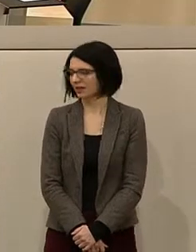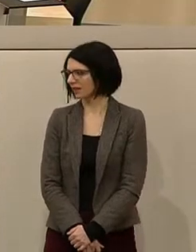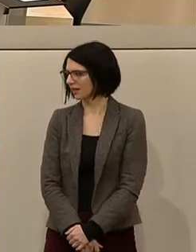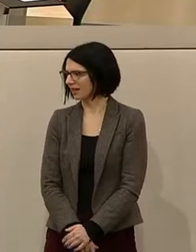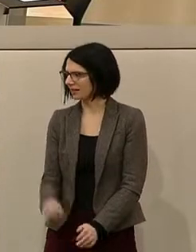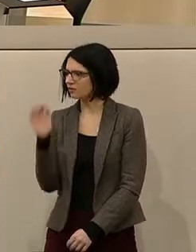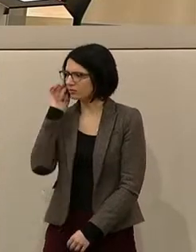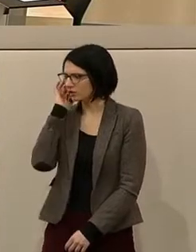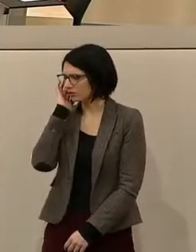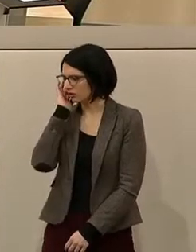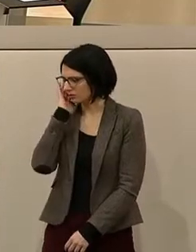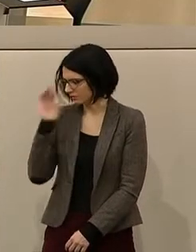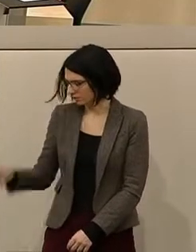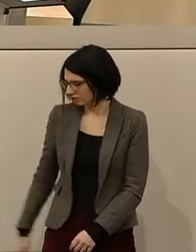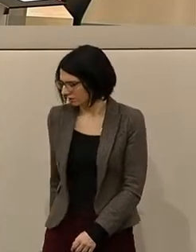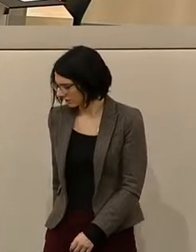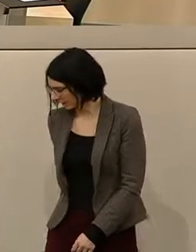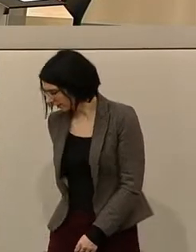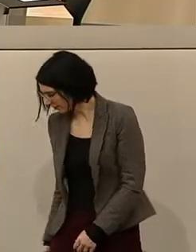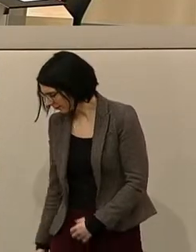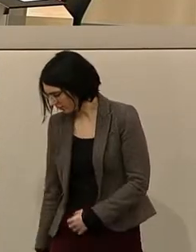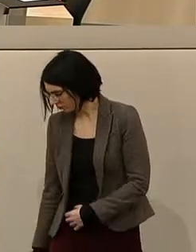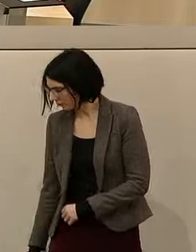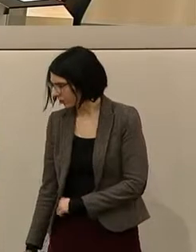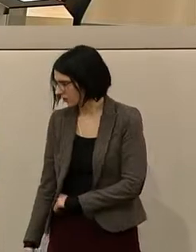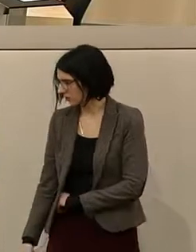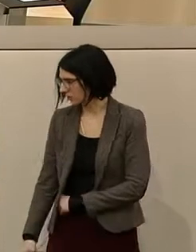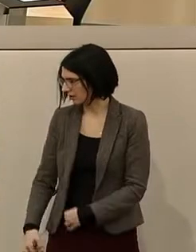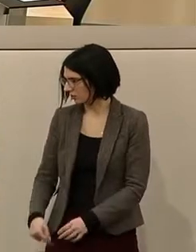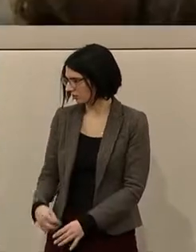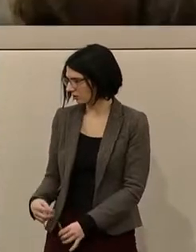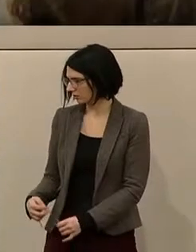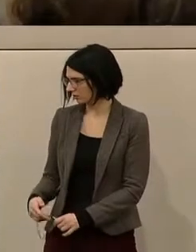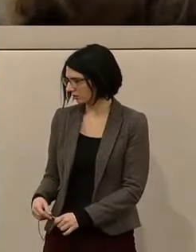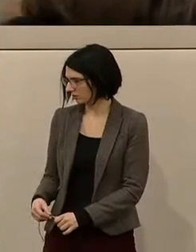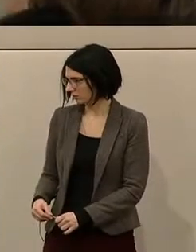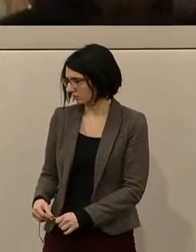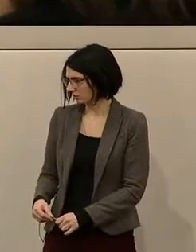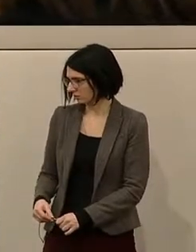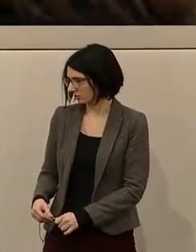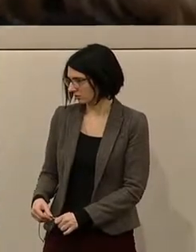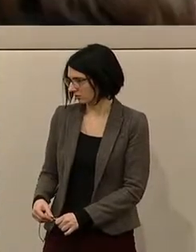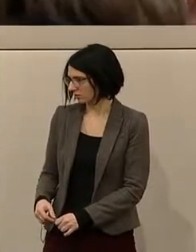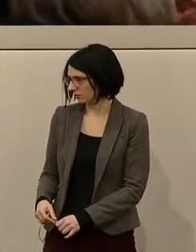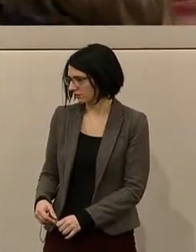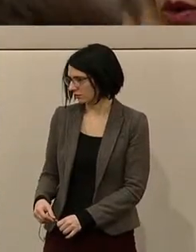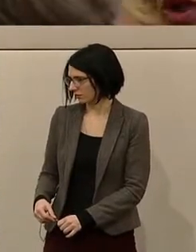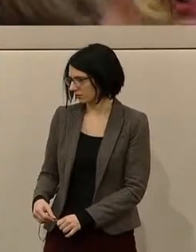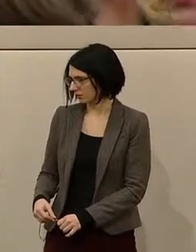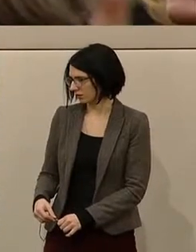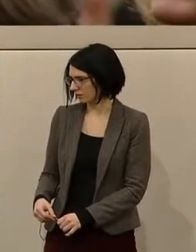in Vertretung für Clubobmann Christian Kern bei der SPÖ, Peter Kolber, Liste Pilz.